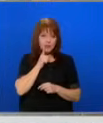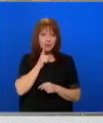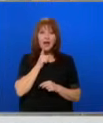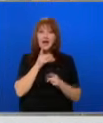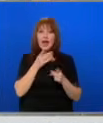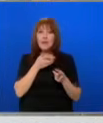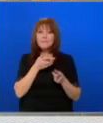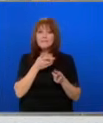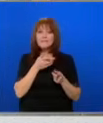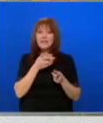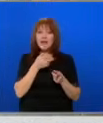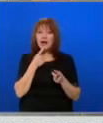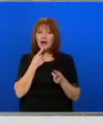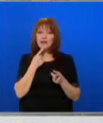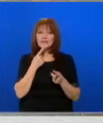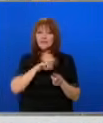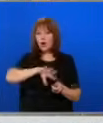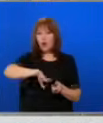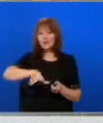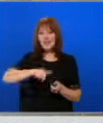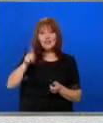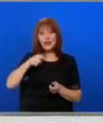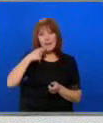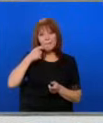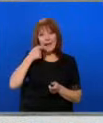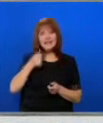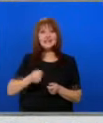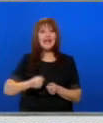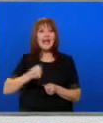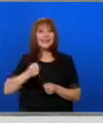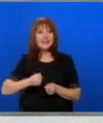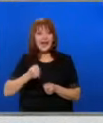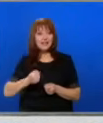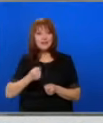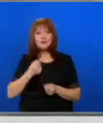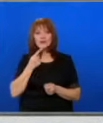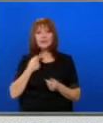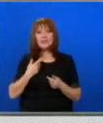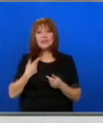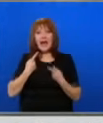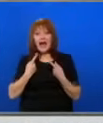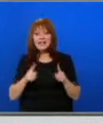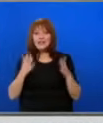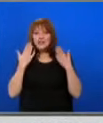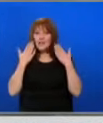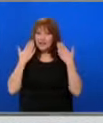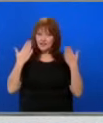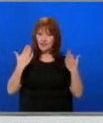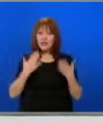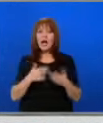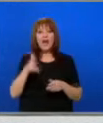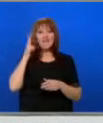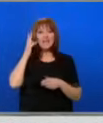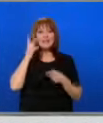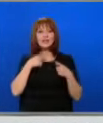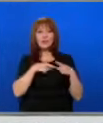негов попечител. Тя твърди, че е отвлечено от майка си и дядо си, защото те искали то да води различен живот. Френската прокуратура съобщи, че